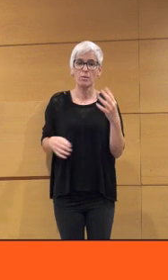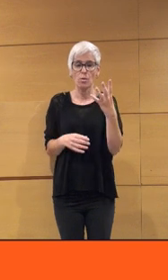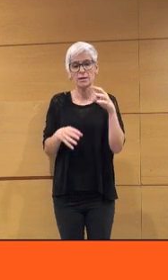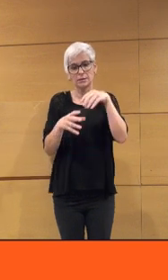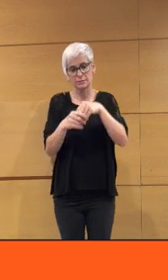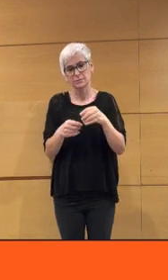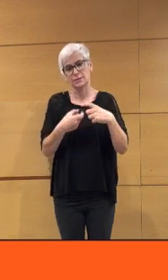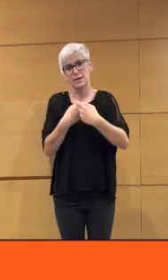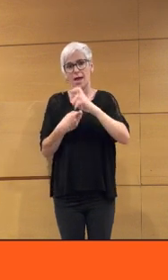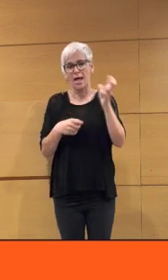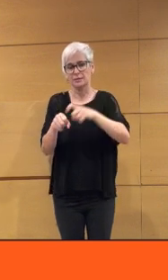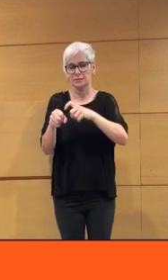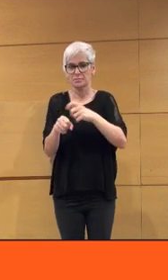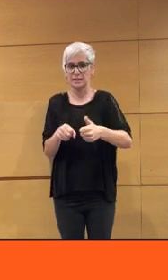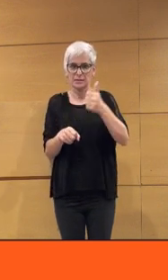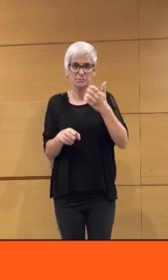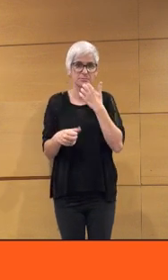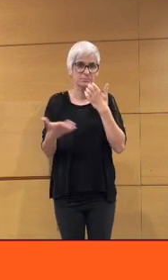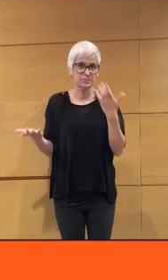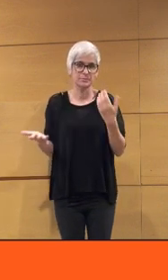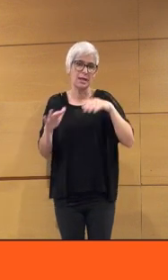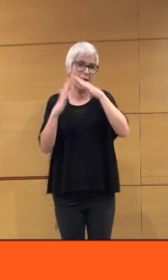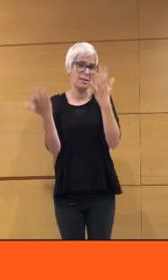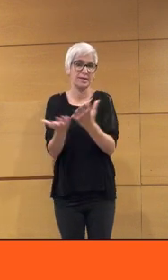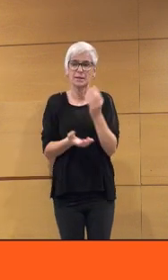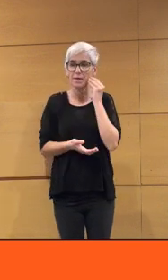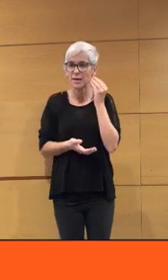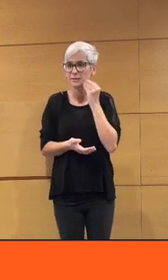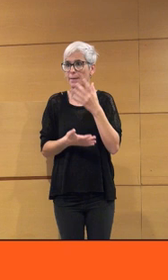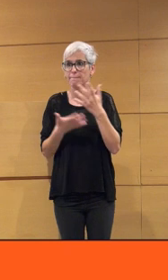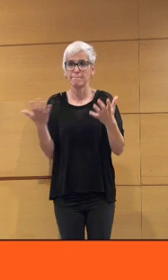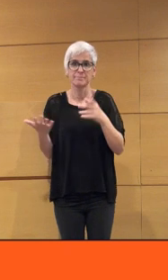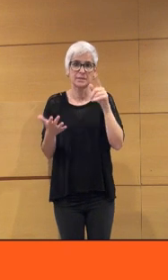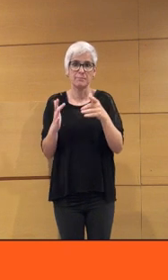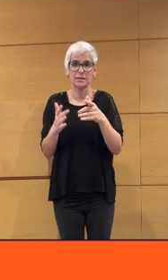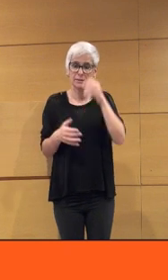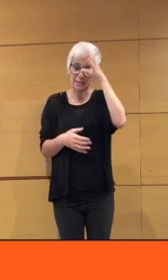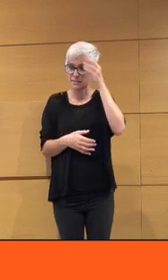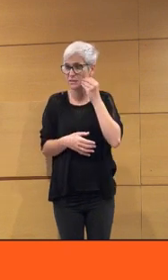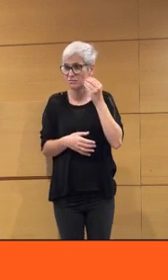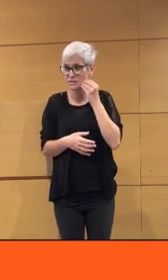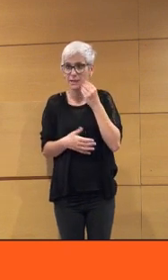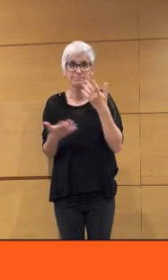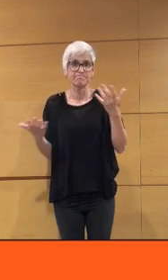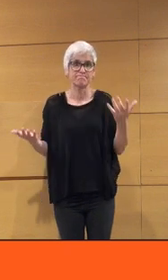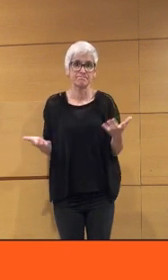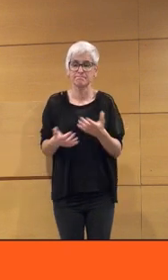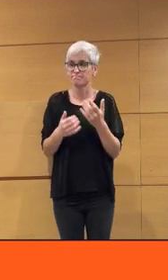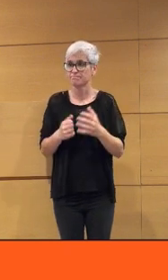ja intervenen altres aspectes, no?, com pot ser el metavers, intel·ligència artificial,